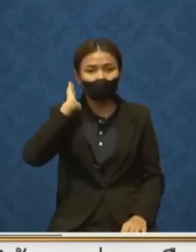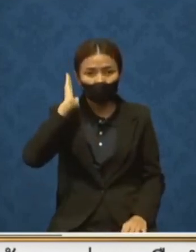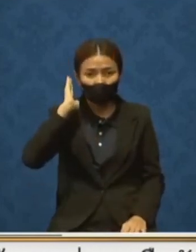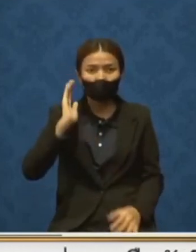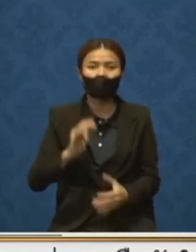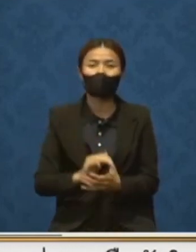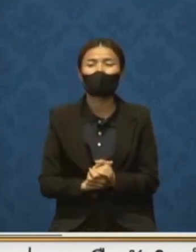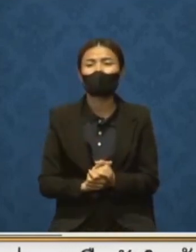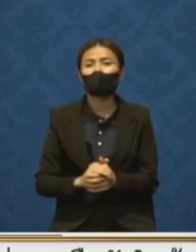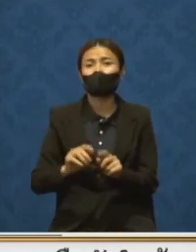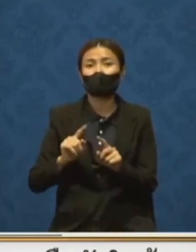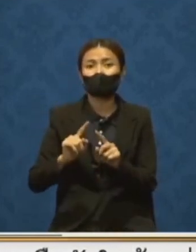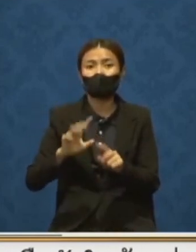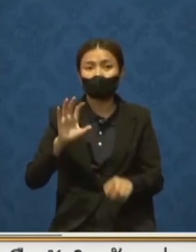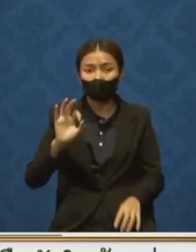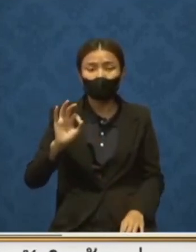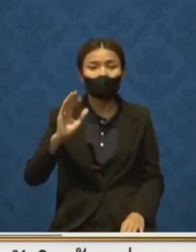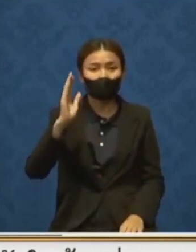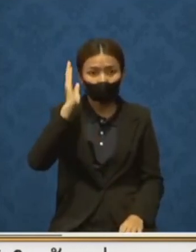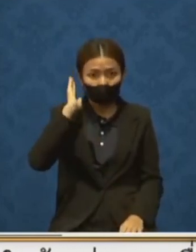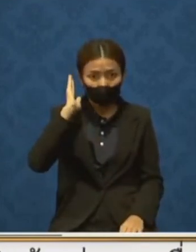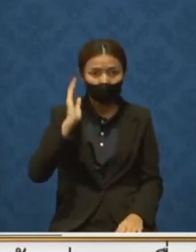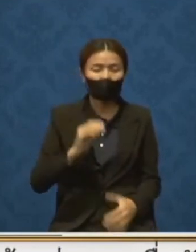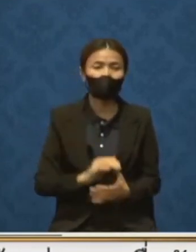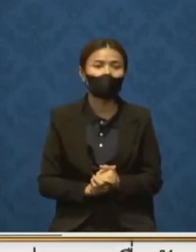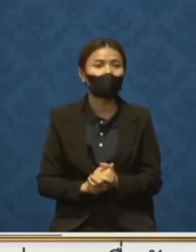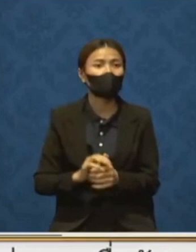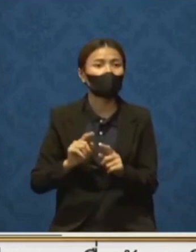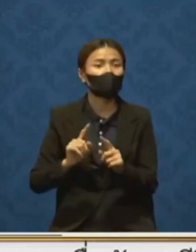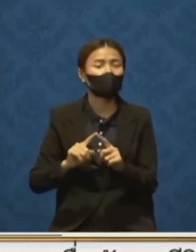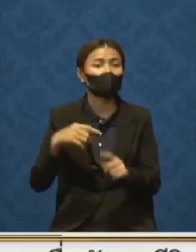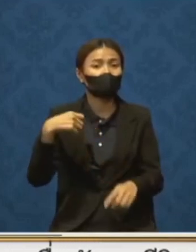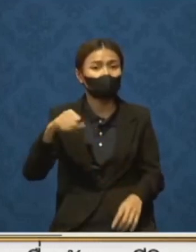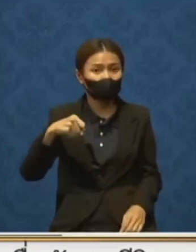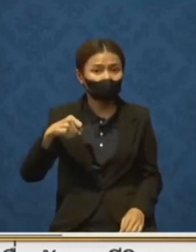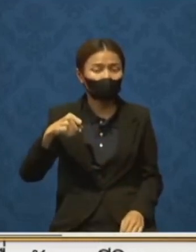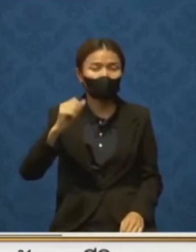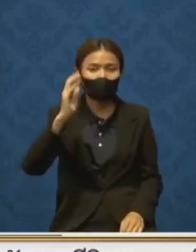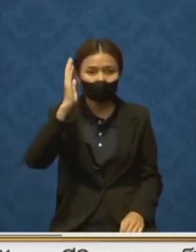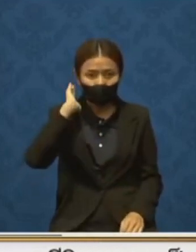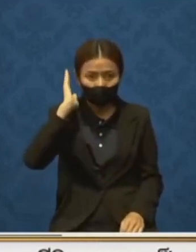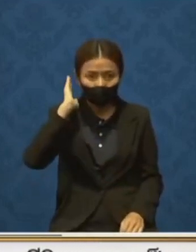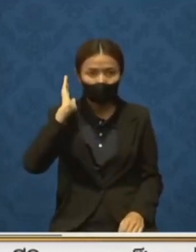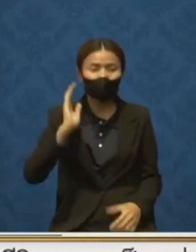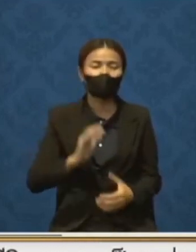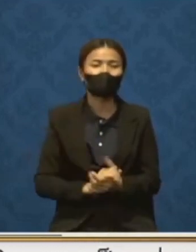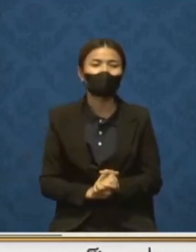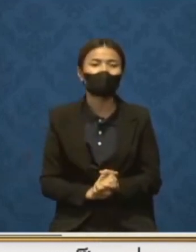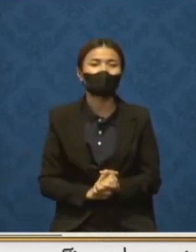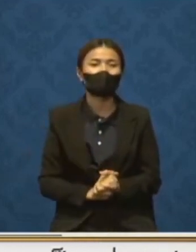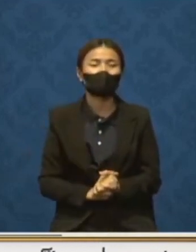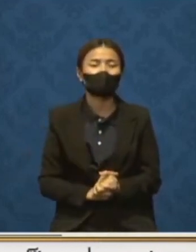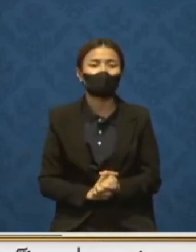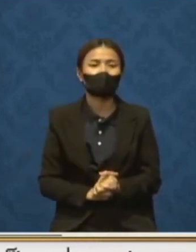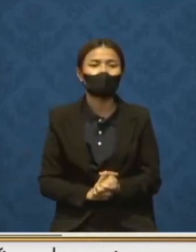รคำประกอบ9นายสมบูรณ์ซาลัม10นายอดิพงษ์ทิติพิทยา